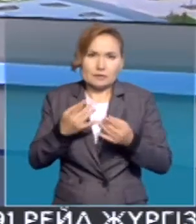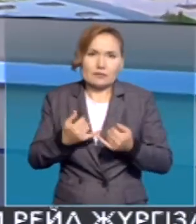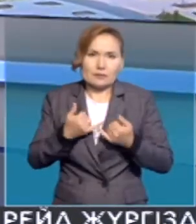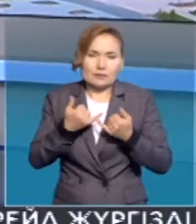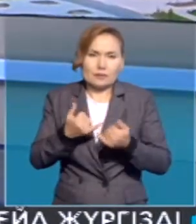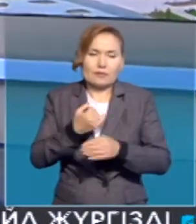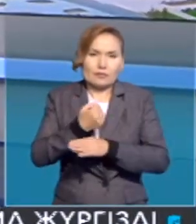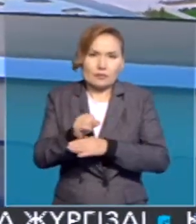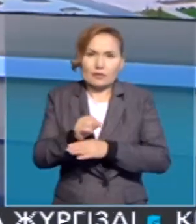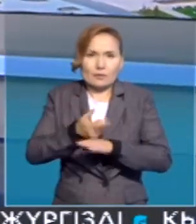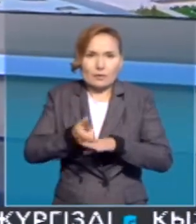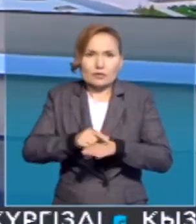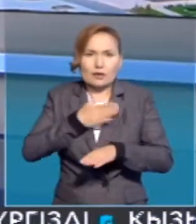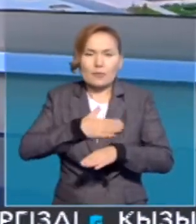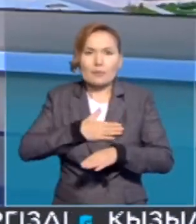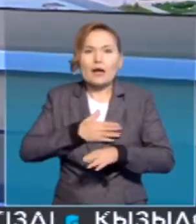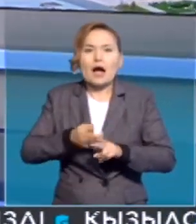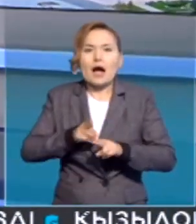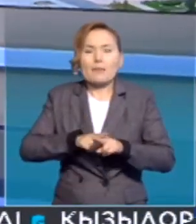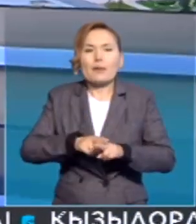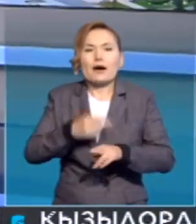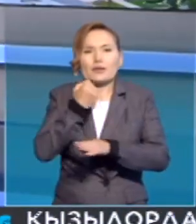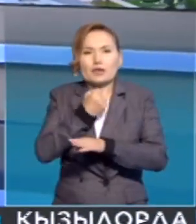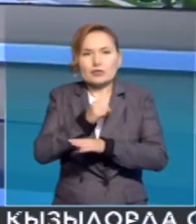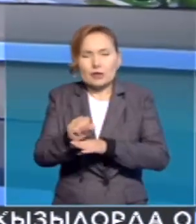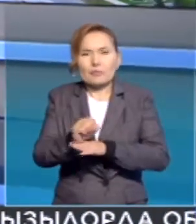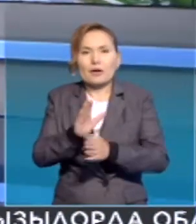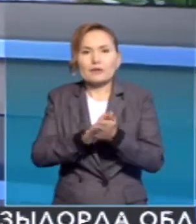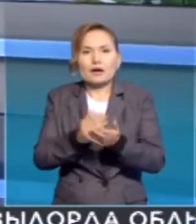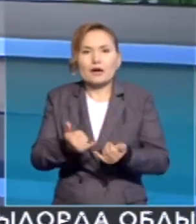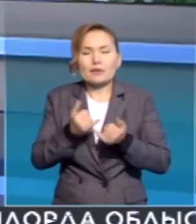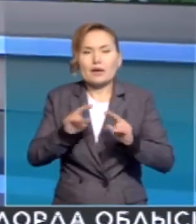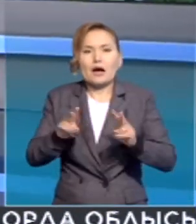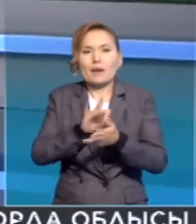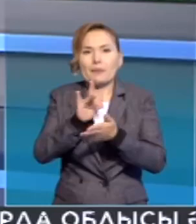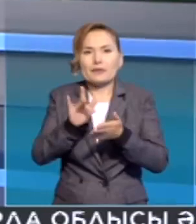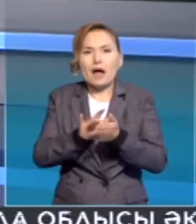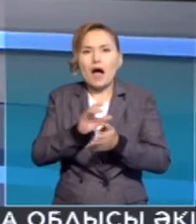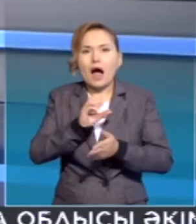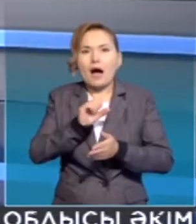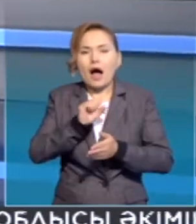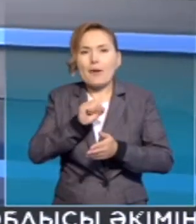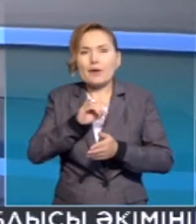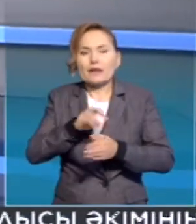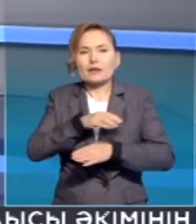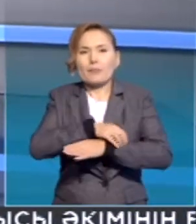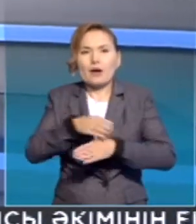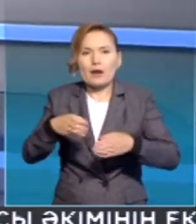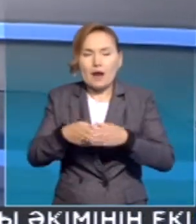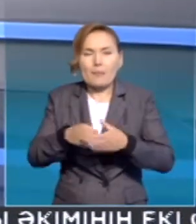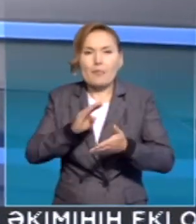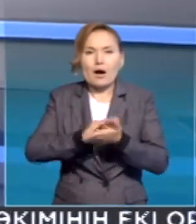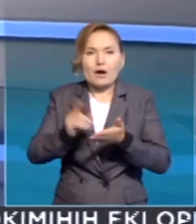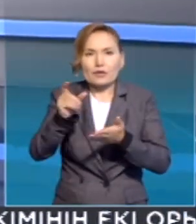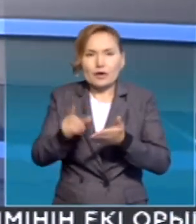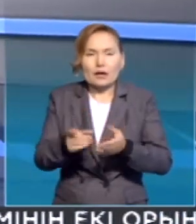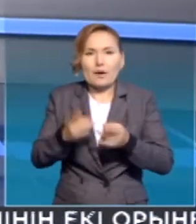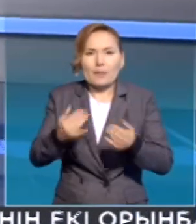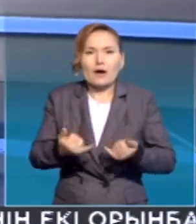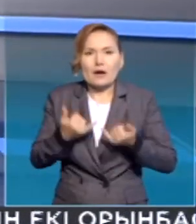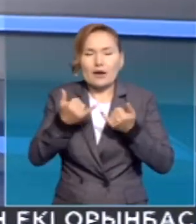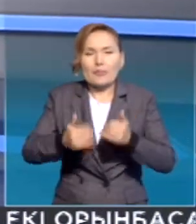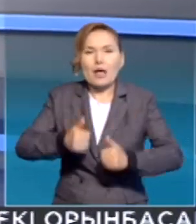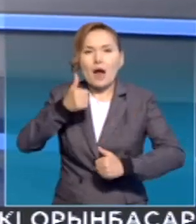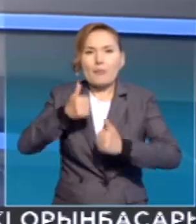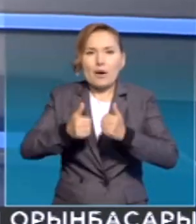Аманат 2022 медиа сыйлығының жеңімпаздары да анықталды. Елордада Аманат партиясының бұқаралық ақпарат құралдары қызметкерлерінің күніне орай ұйымдастырған